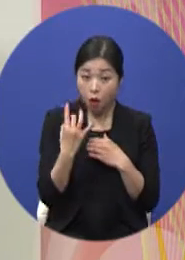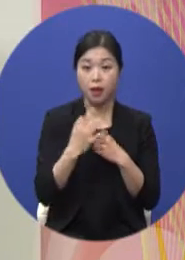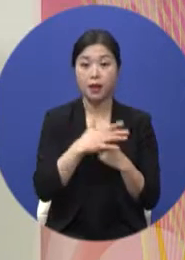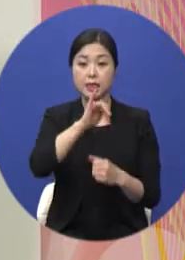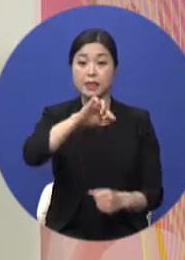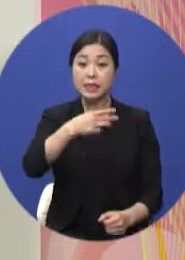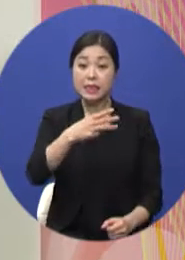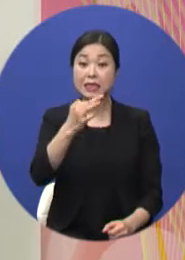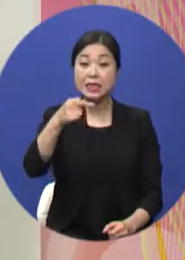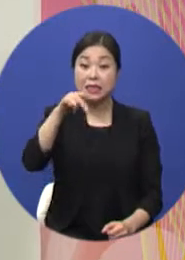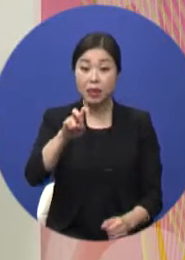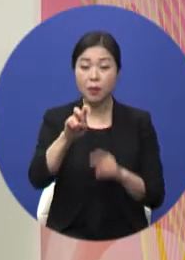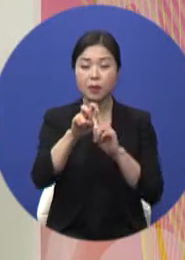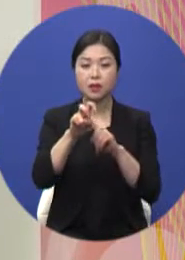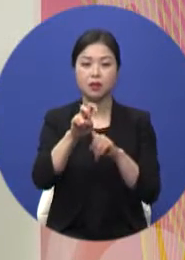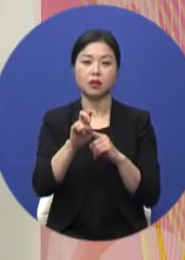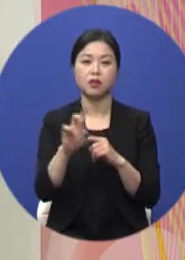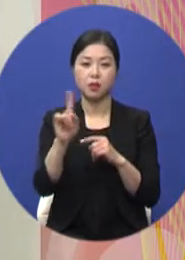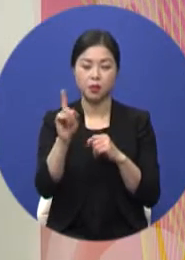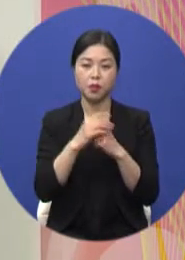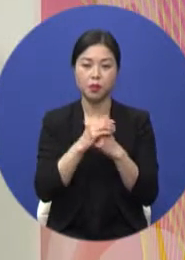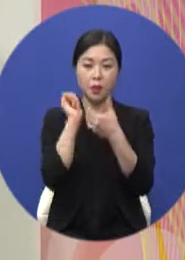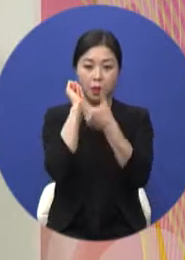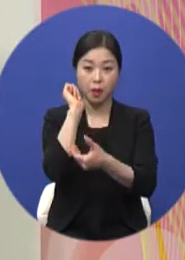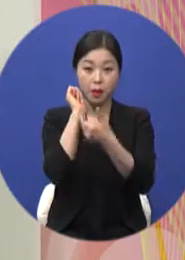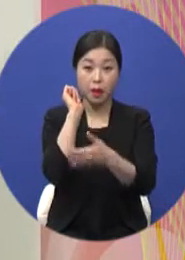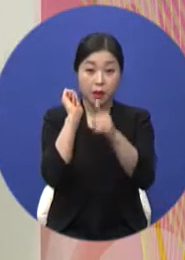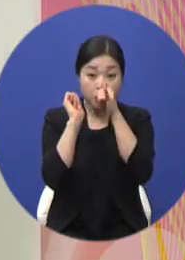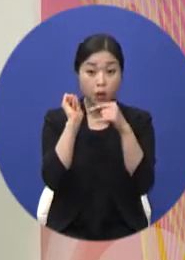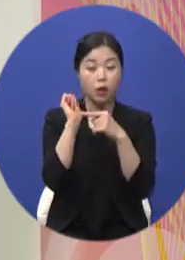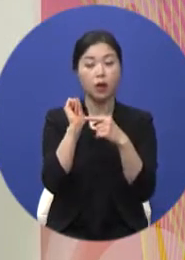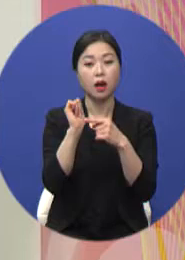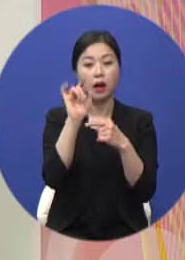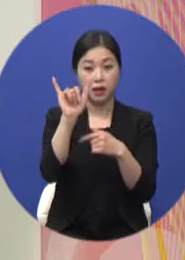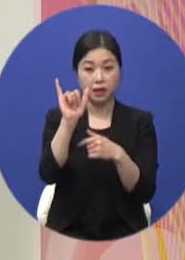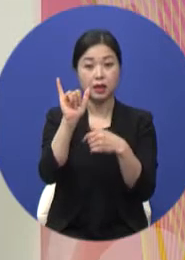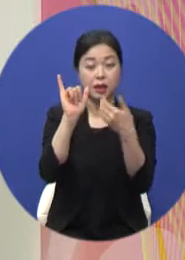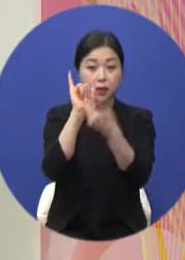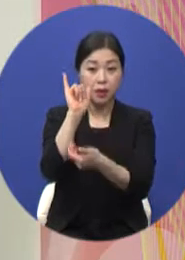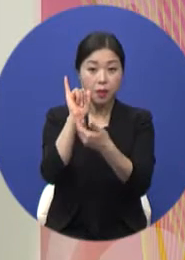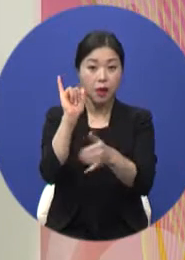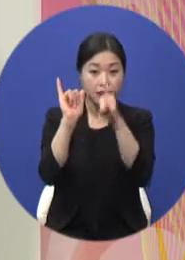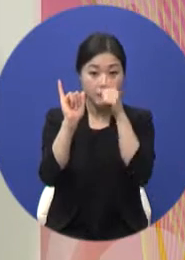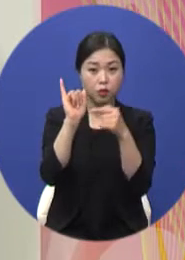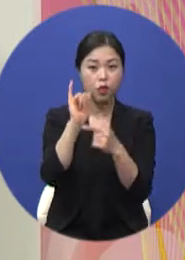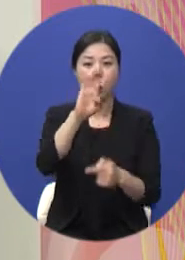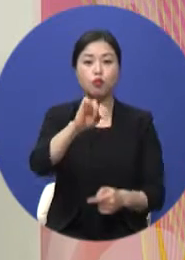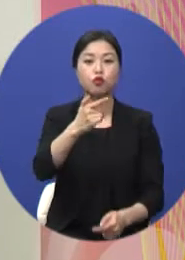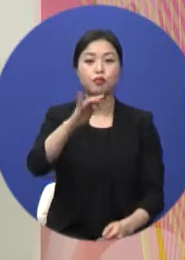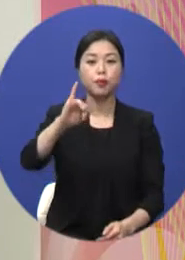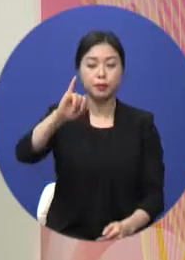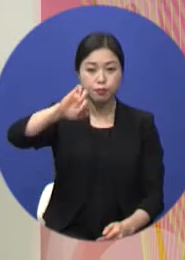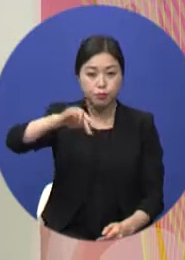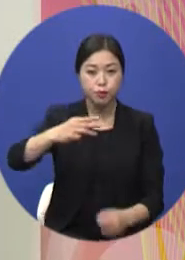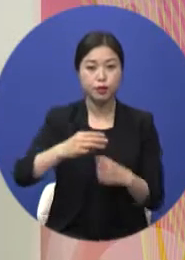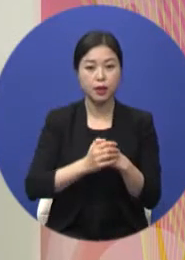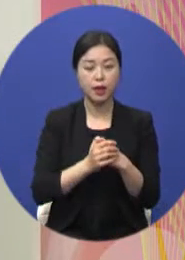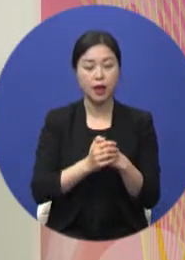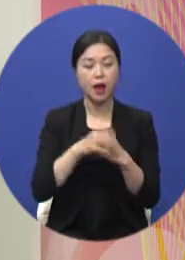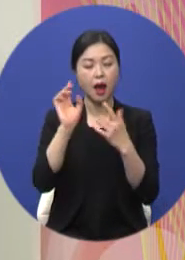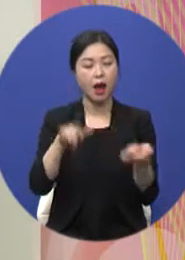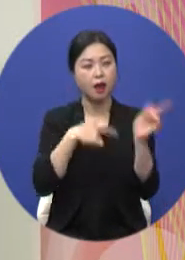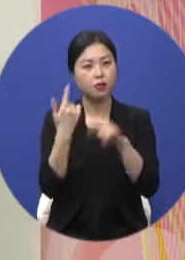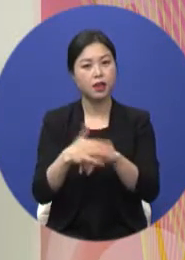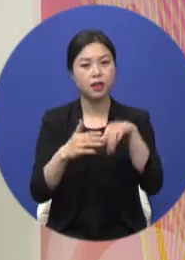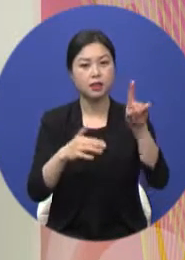질염에서는 질 분비물이라는 거랑 그 질염이라는 거 구분을 해야 되는데 질 분비물은 우리 몸에서 1.5g씩 하루에